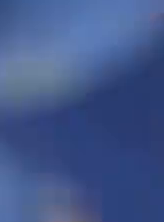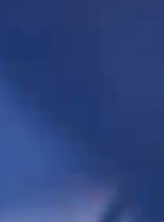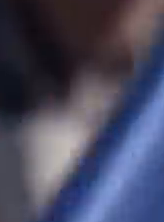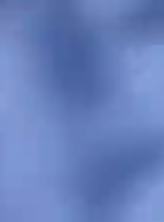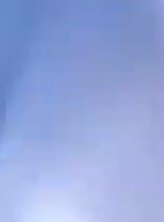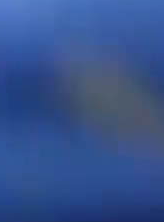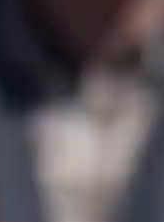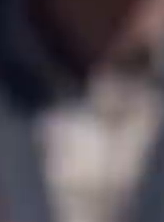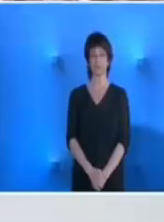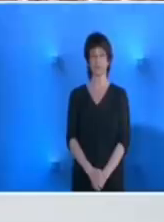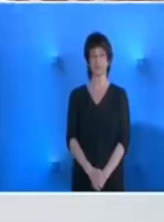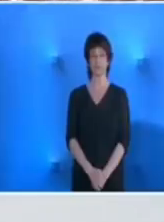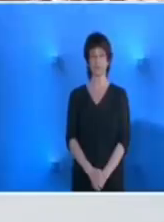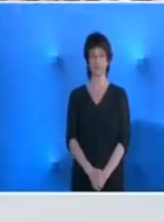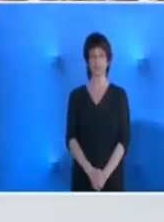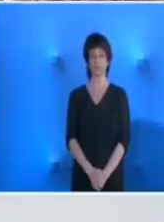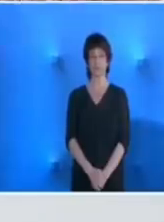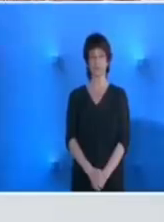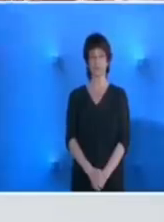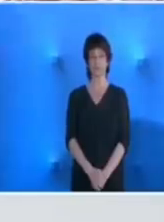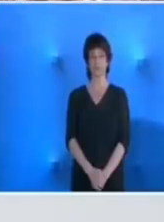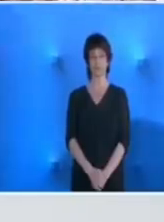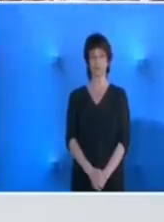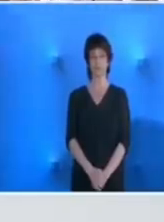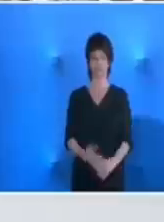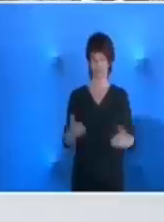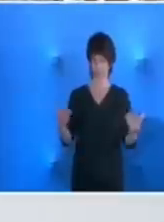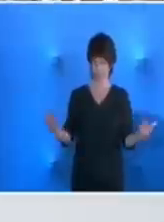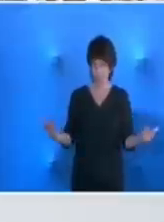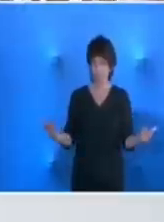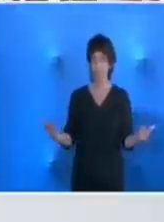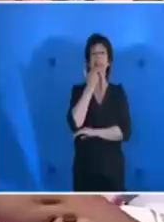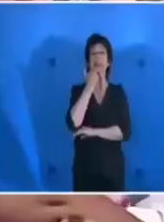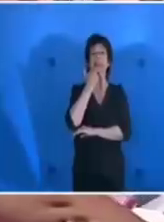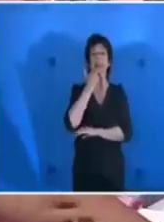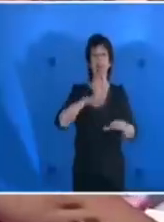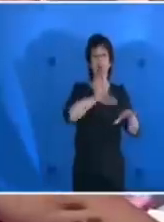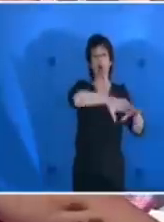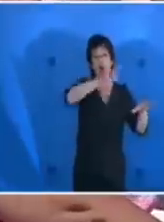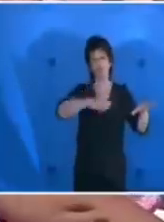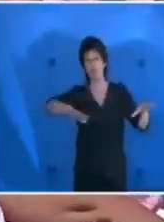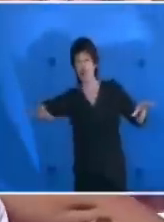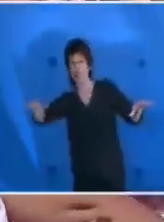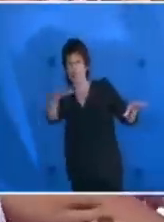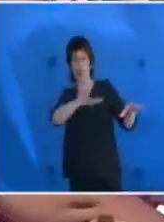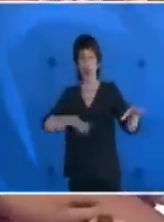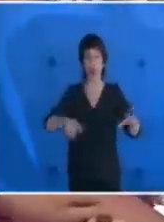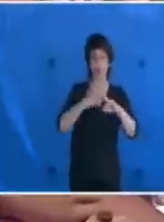Guyanais. Vous êtes pas racistes. Ouais, non, mais c'est bon, ferme-la. Je vais demander à la sécurité d'évacuer ce monsieur.